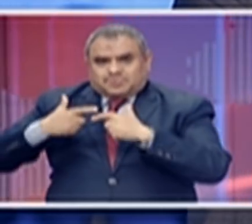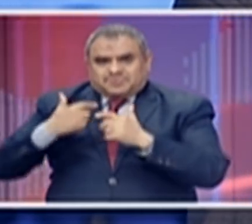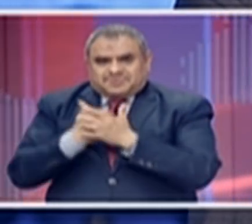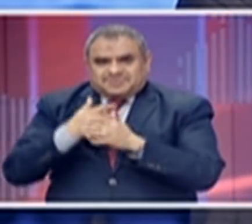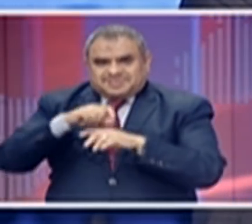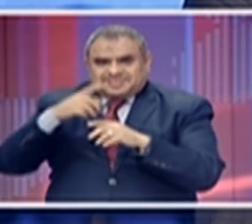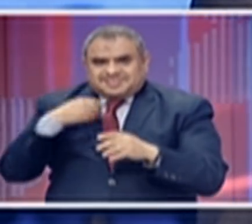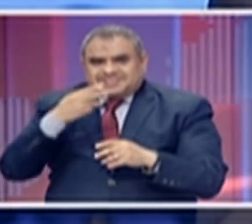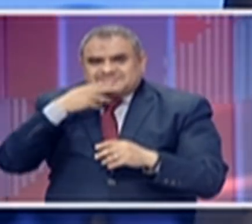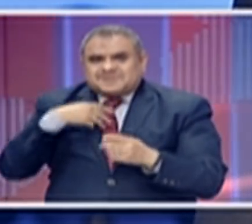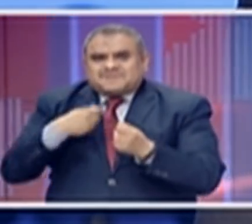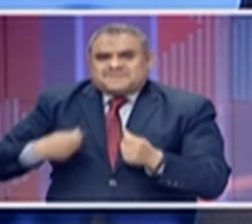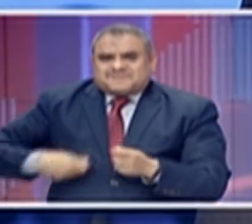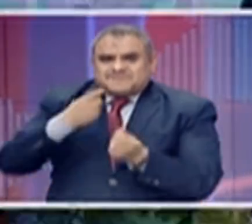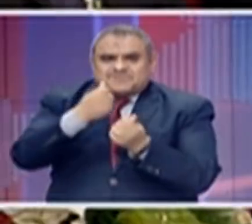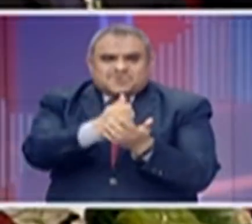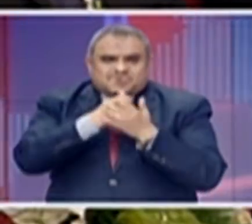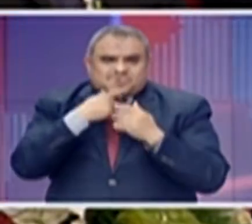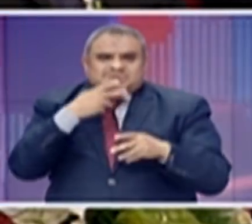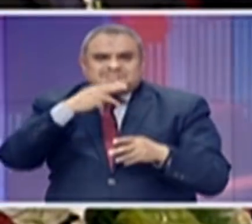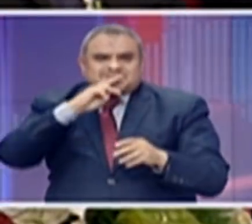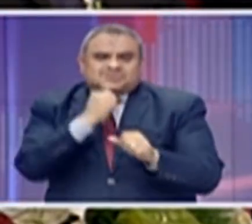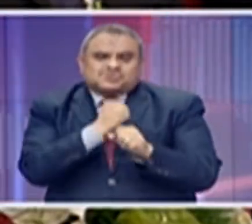ومتراكور في مسلسلين.